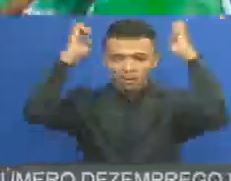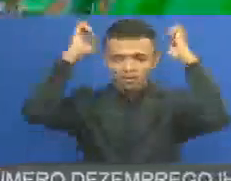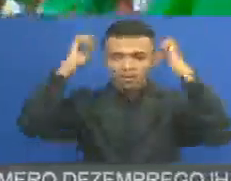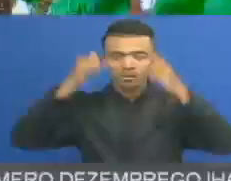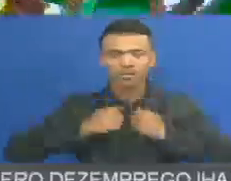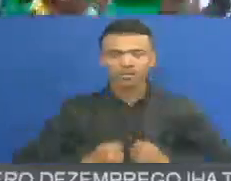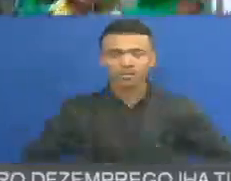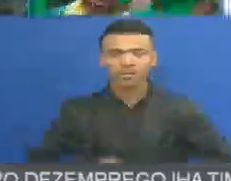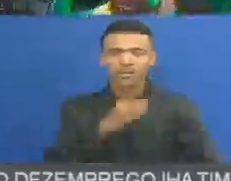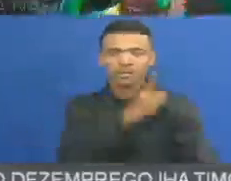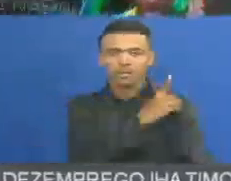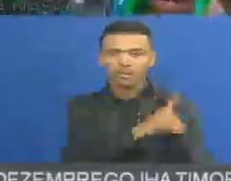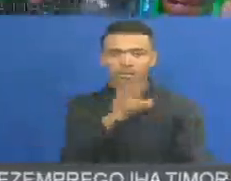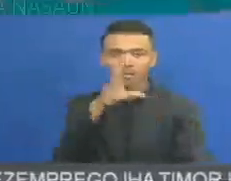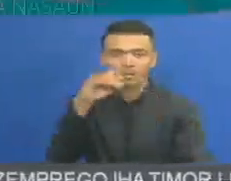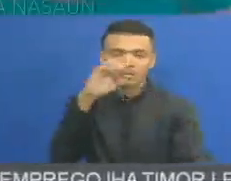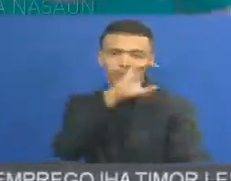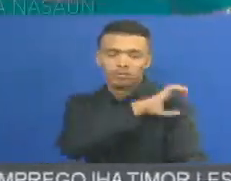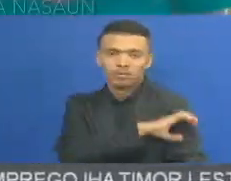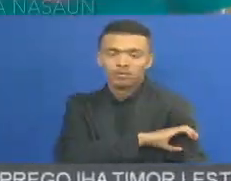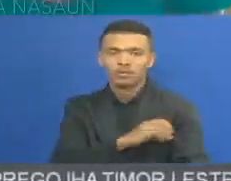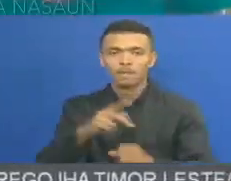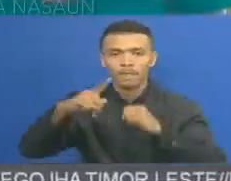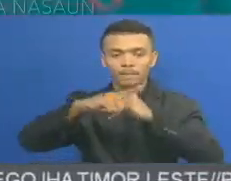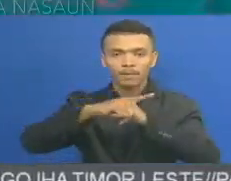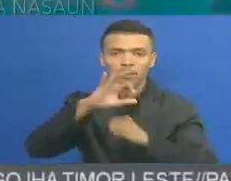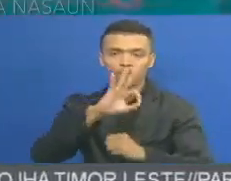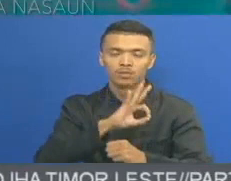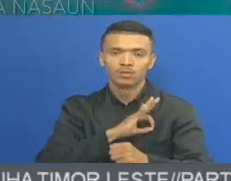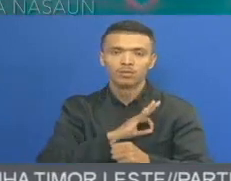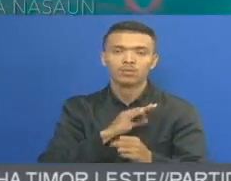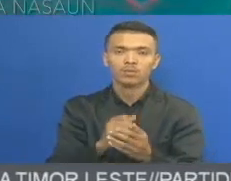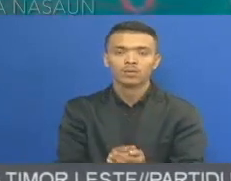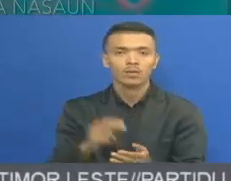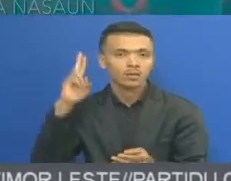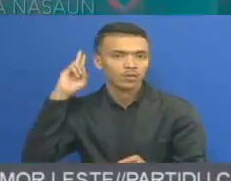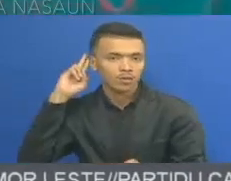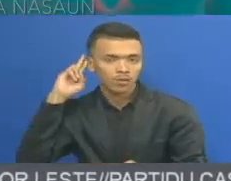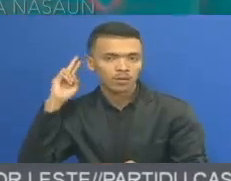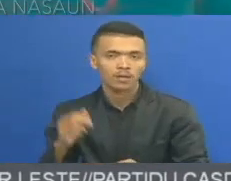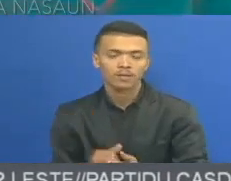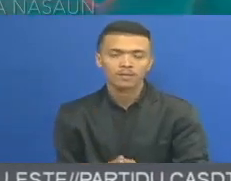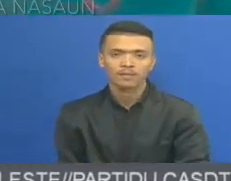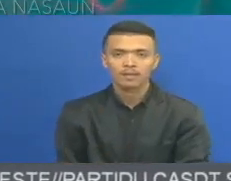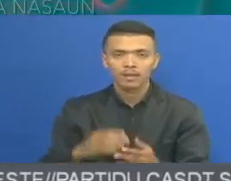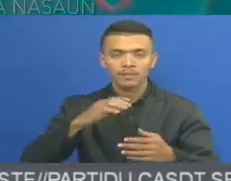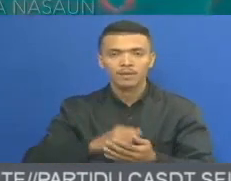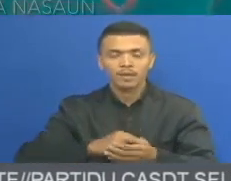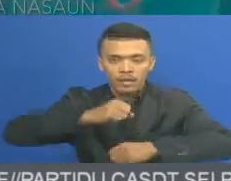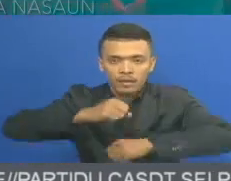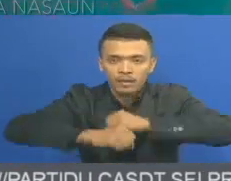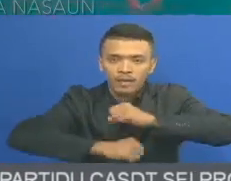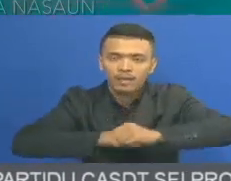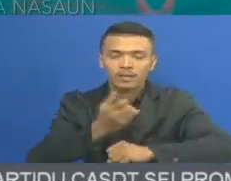saudi defesa no siguransa Partido Kunto setilo moderona halerik sira